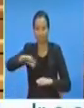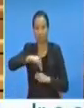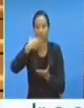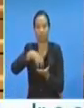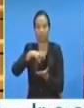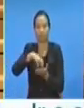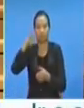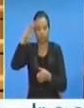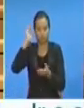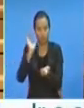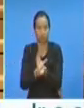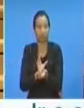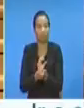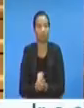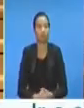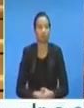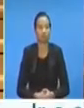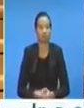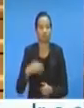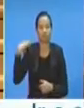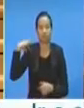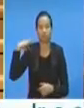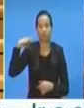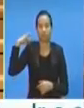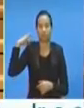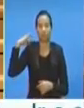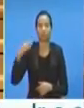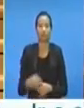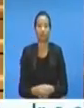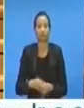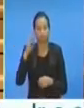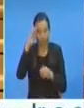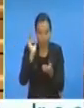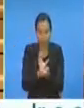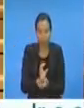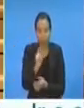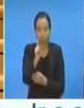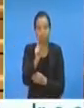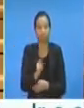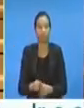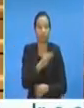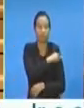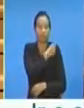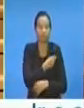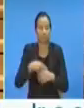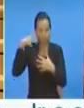ถ้าหากว่าเราคนละเบอร์กันอาสาเบอร์หนึ่งหมอเบอร์หนึ่งตำรวจเบอร์หนึ่งนิติเวชอีกเบอร์หนึ่ง